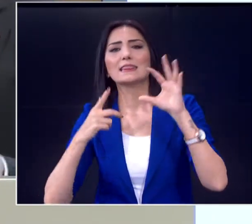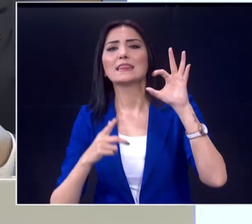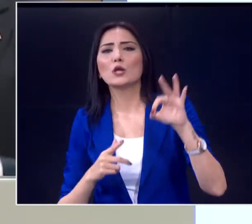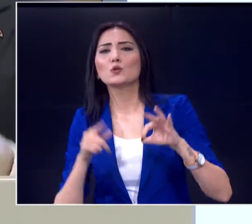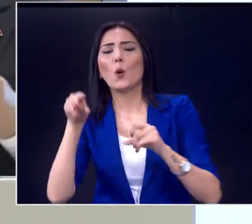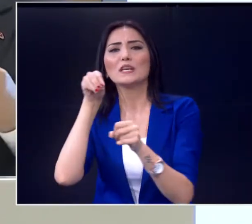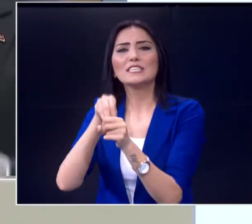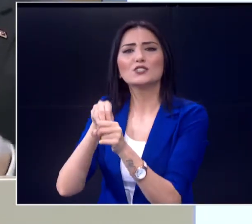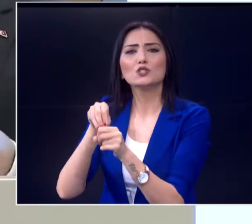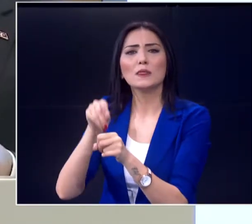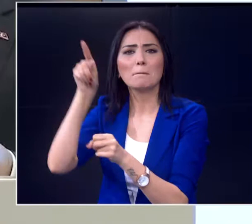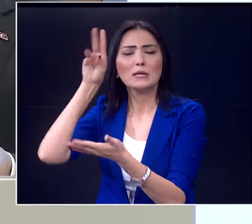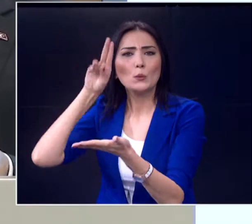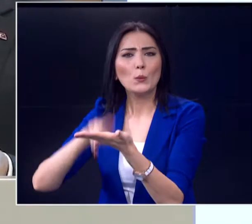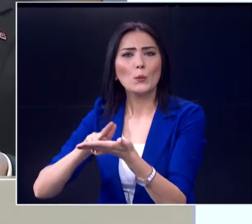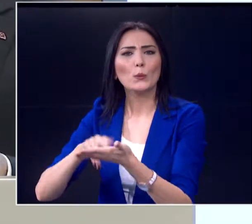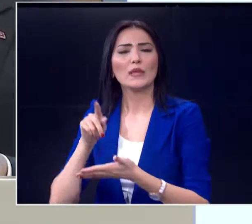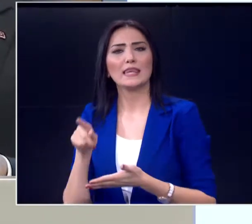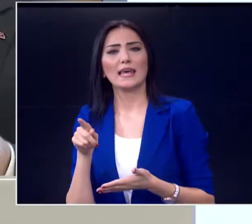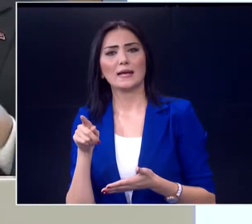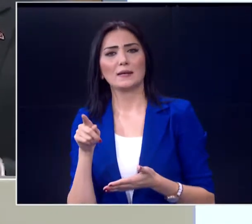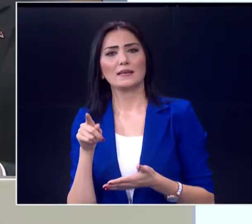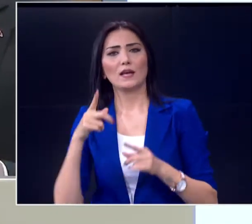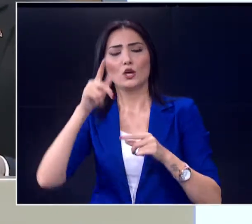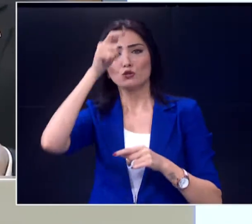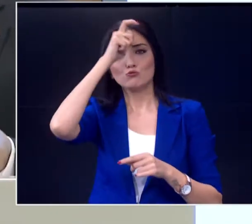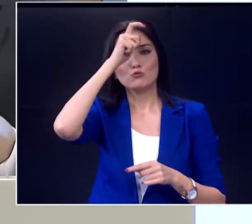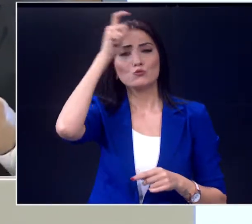NATO içindeki bir üye